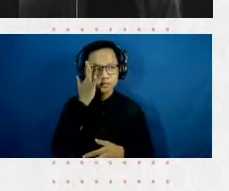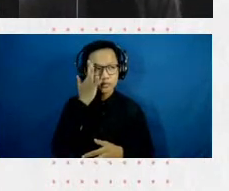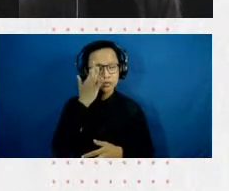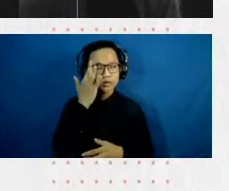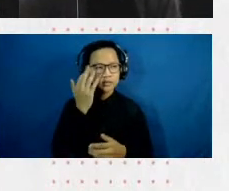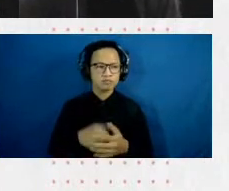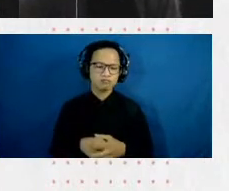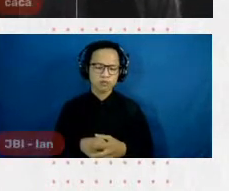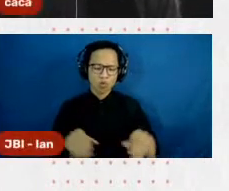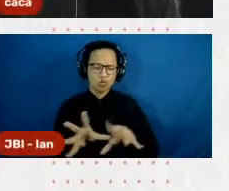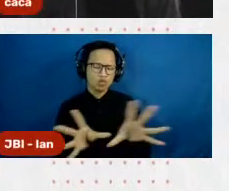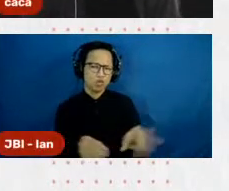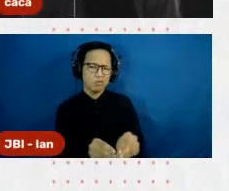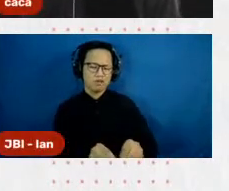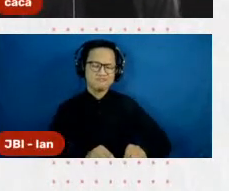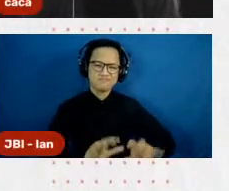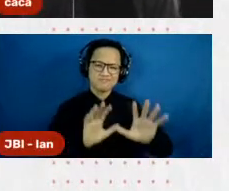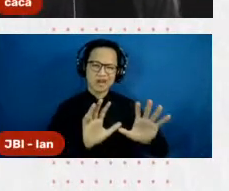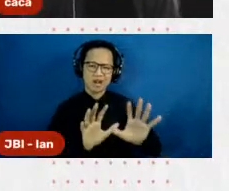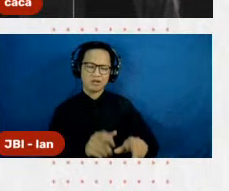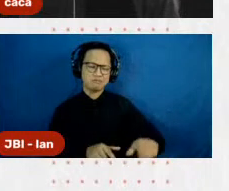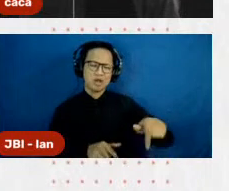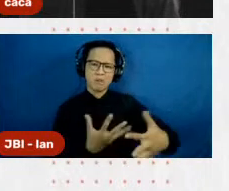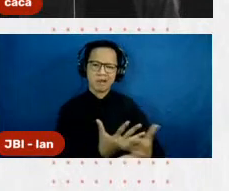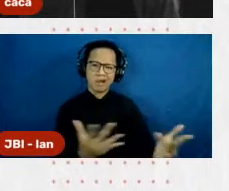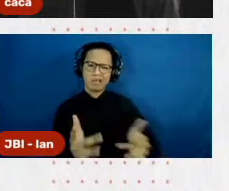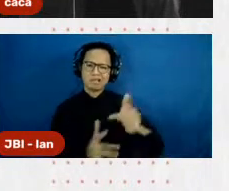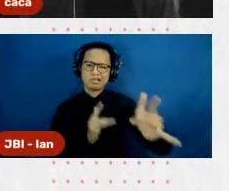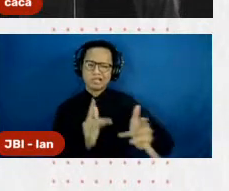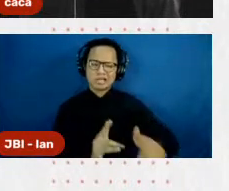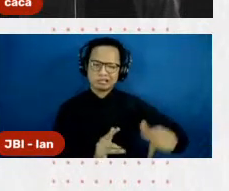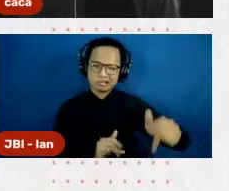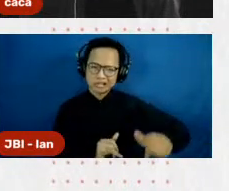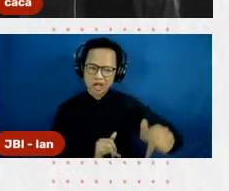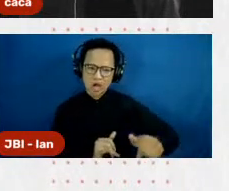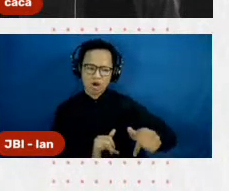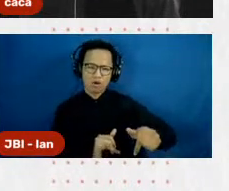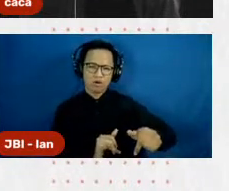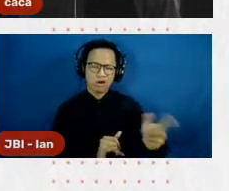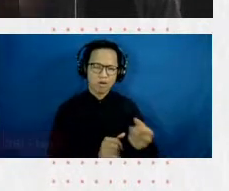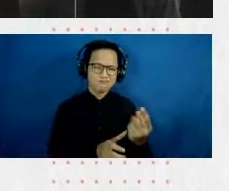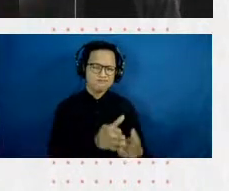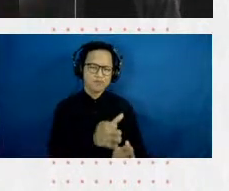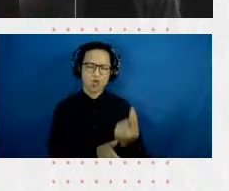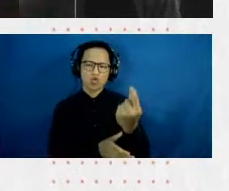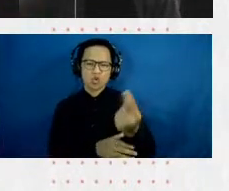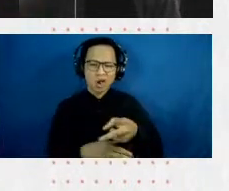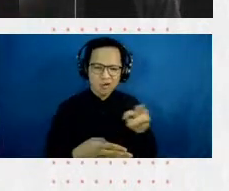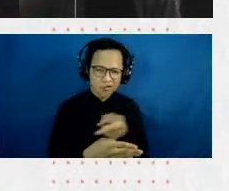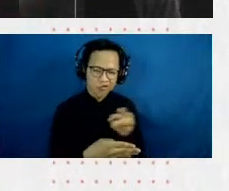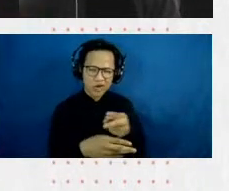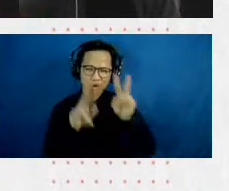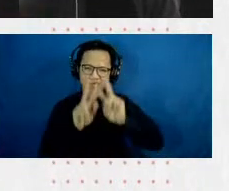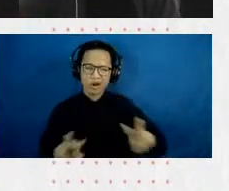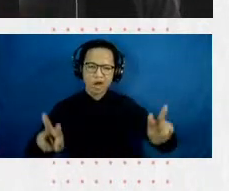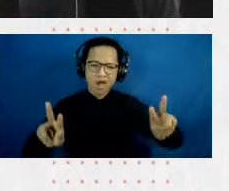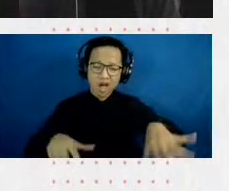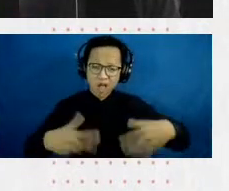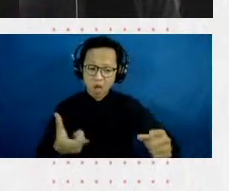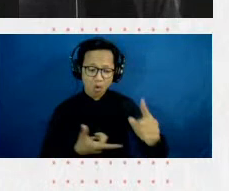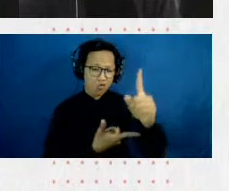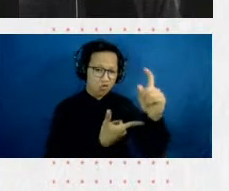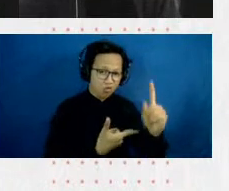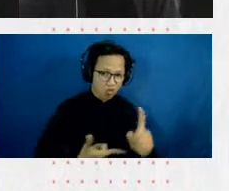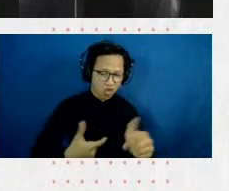tidak kalah banyak kan. Pasti kan dari netizen-netizen itu kan ya akan muncul video viral atau foto-foto yang bagus. Betul. Gitu.